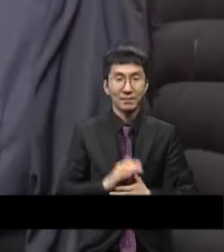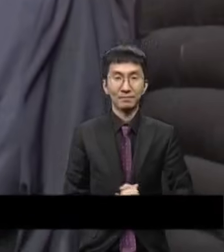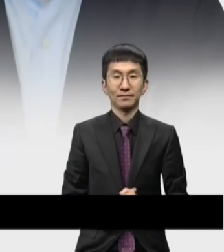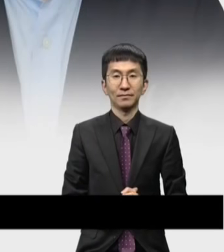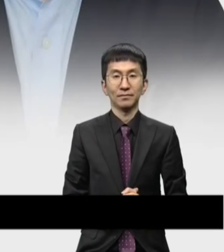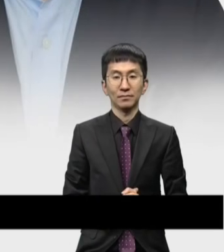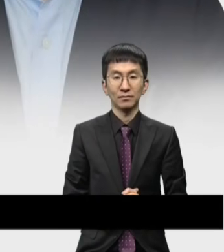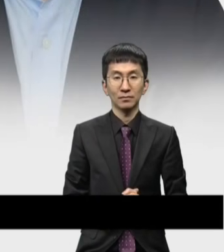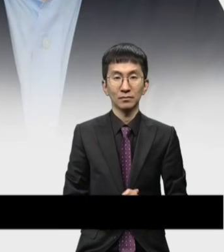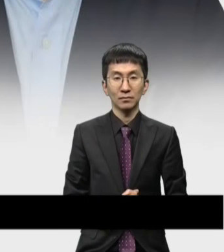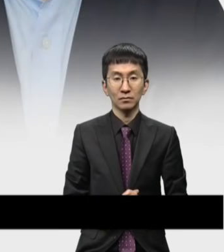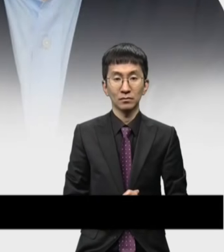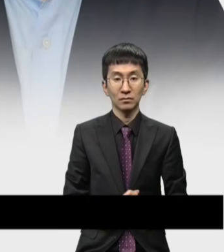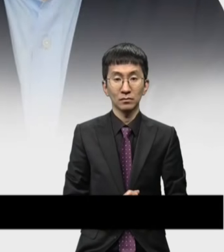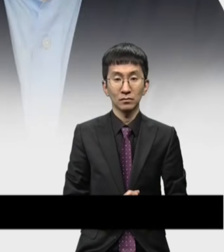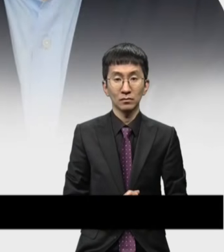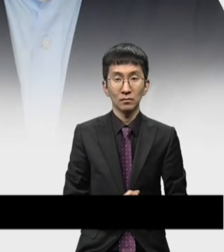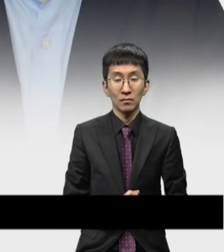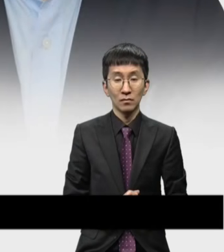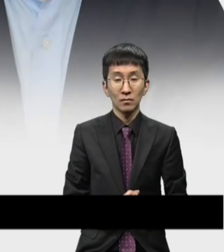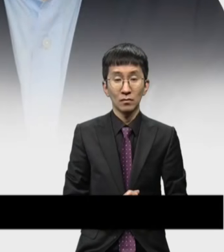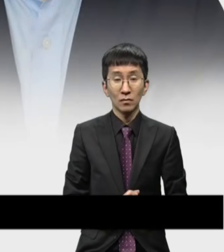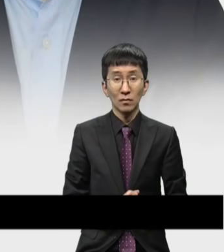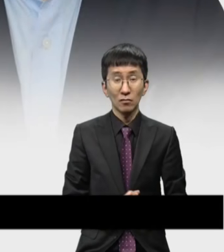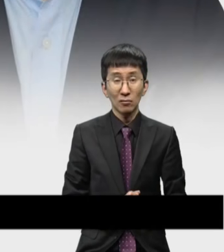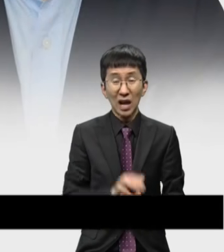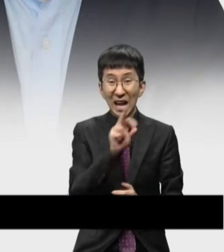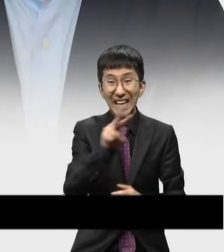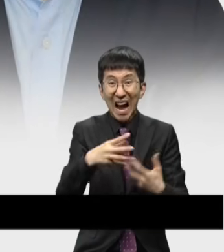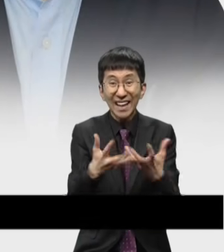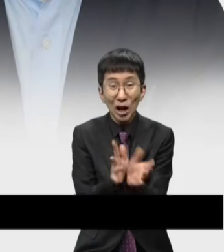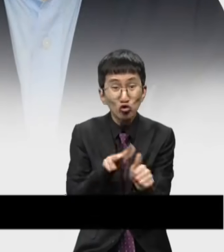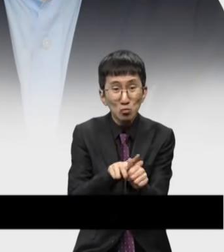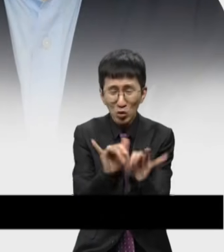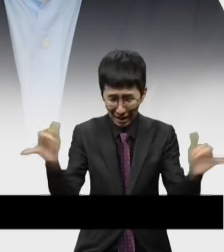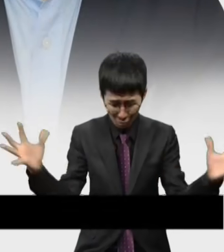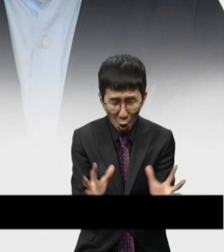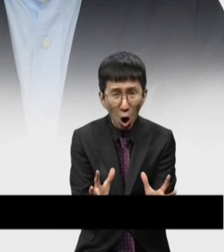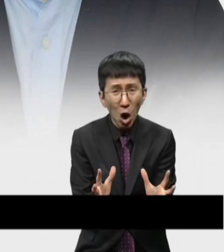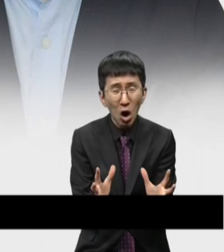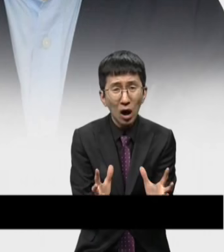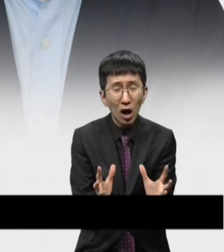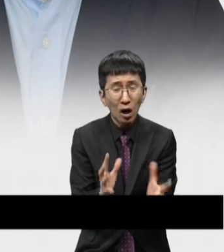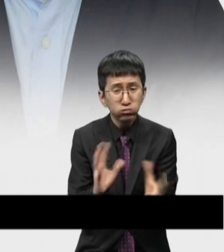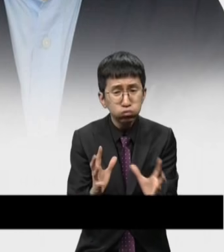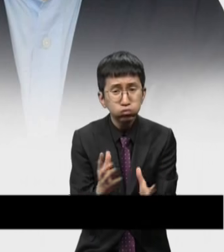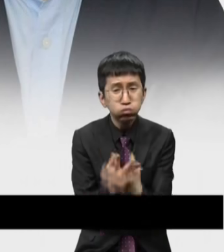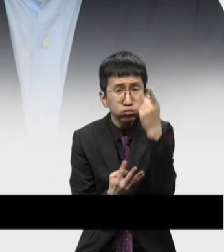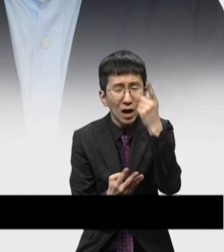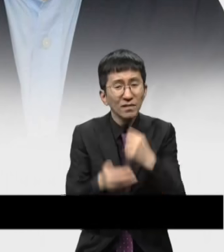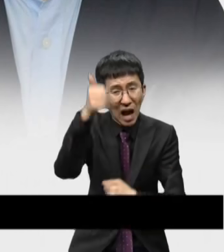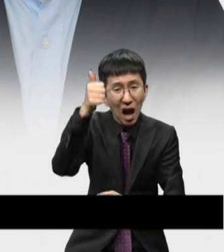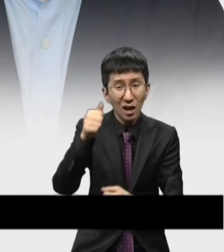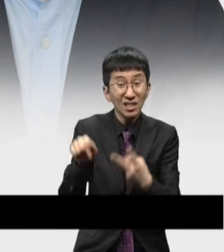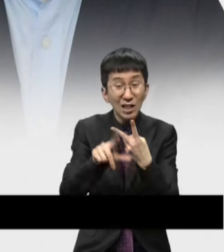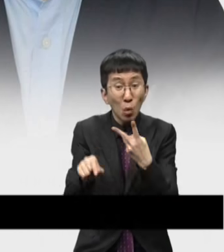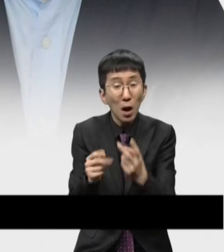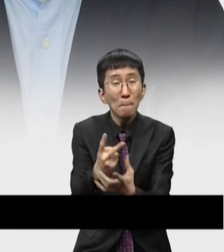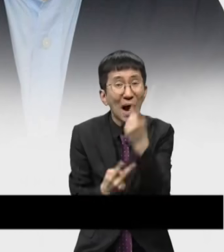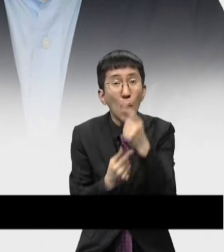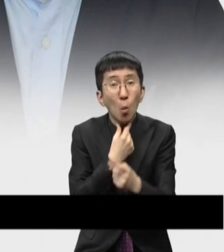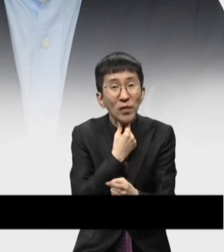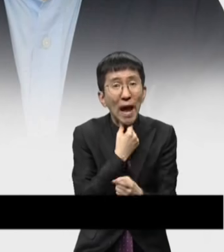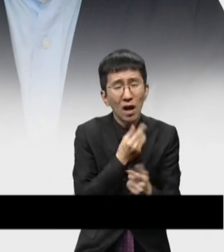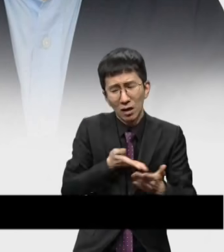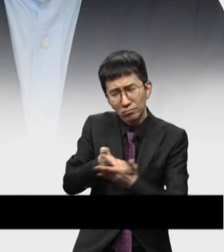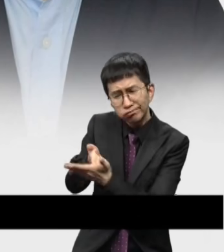작용했습니다. 야권 후보 원샷 경선, 2월 중 단일화, 국민의당과 국민의힘의 합당, 고비마다 던진 안